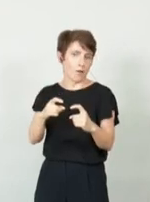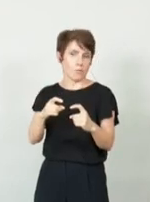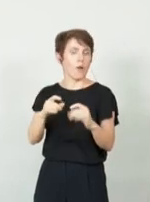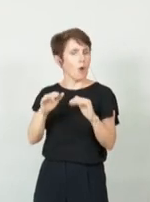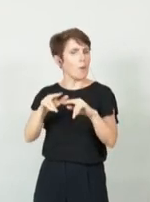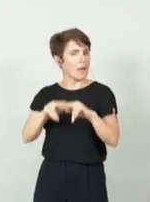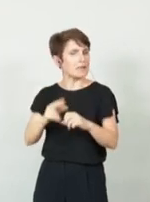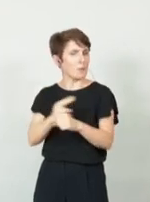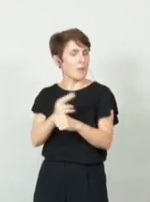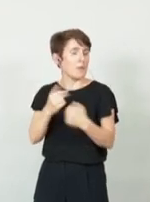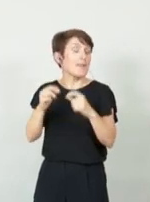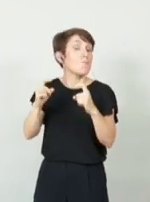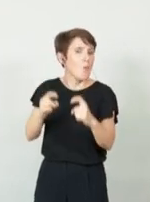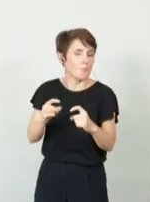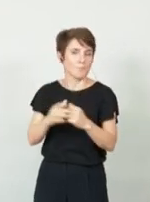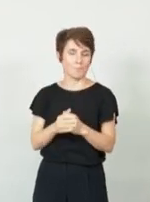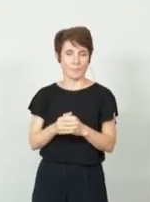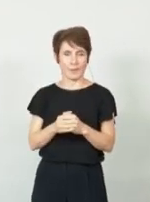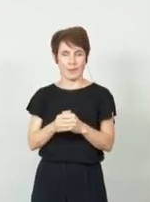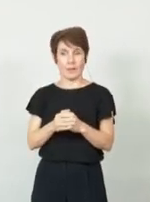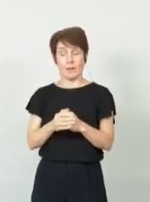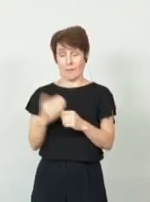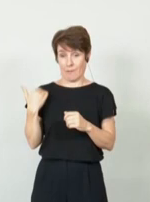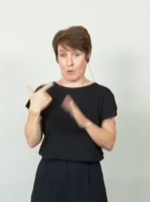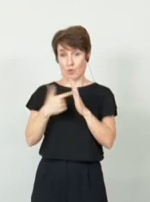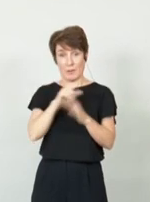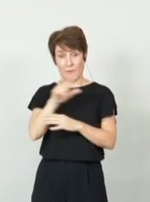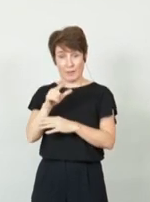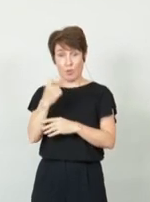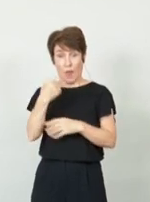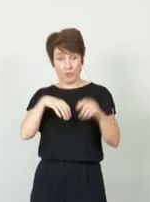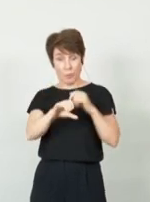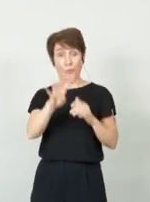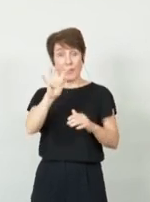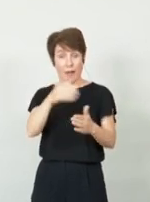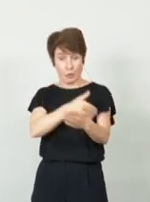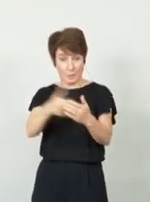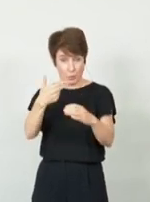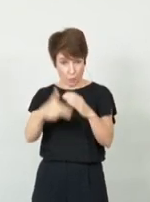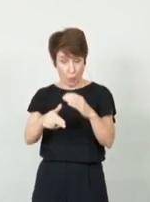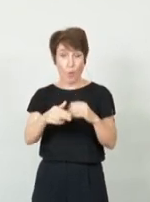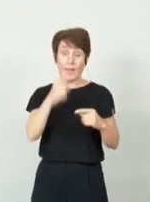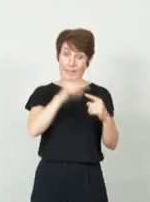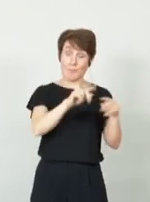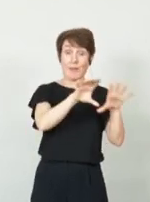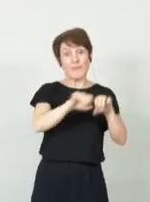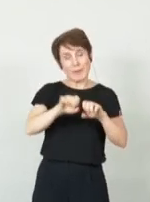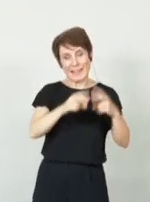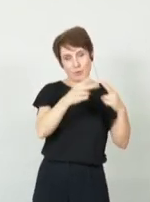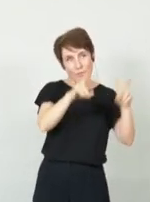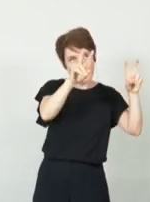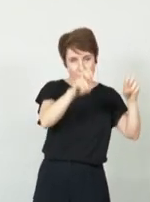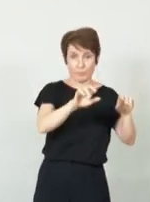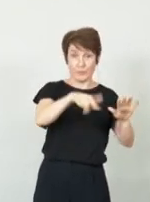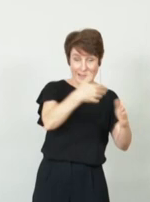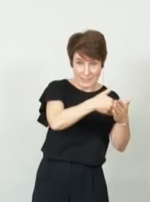la Ville a investi plus de 40 millions d'euros en 2022 pour la fabrique de la ville 13 millions les écoles plan